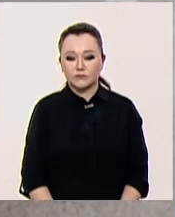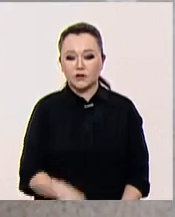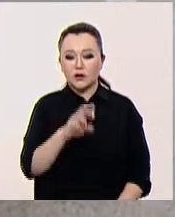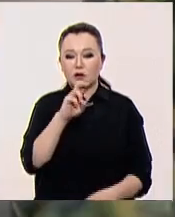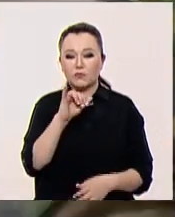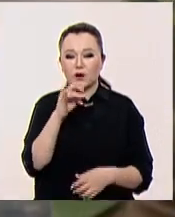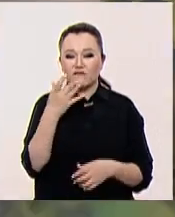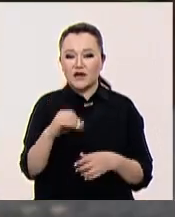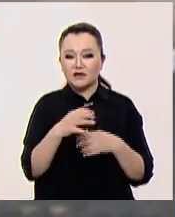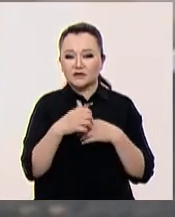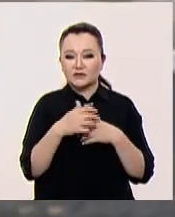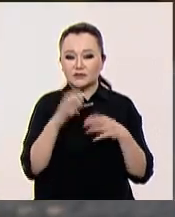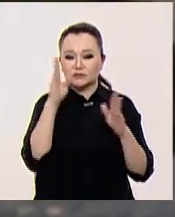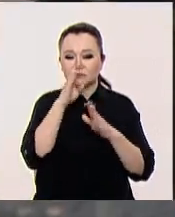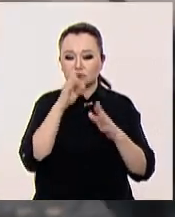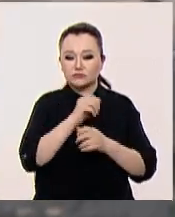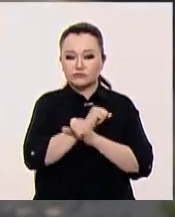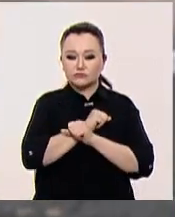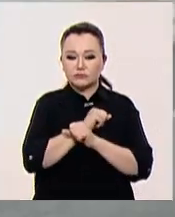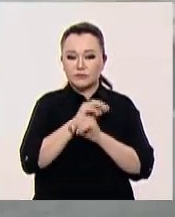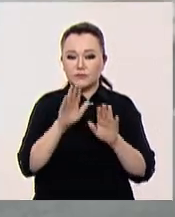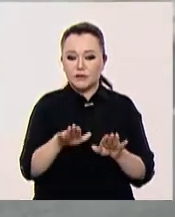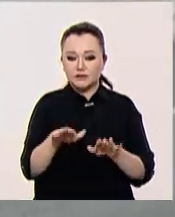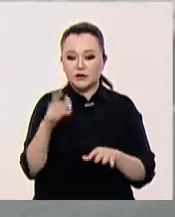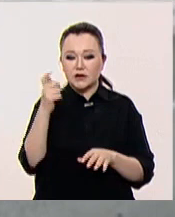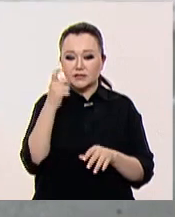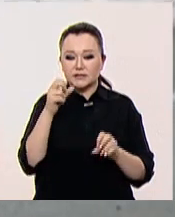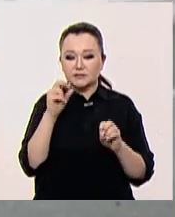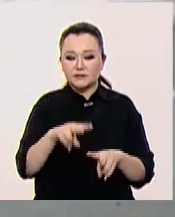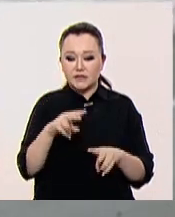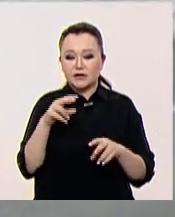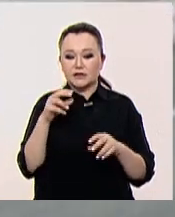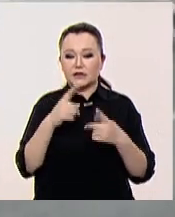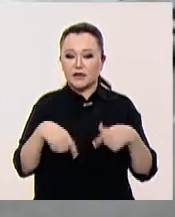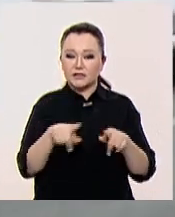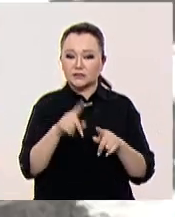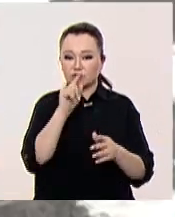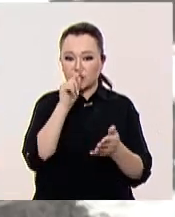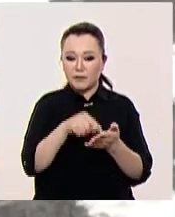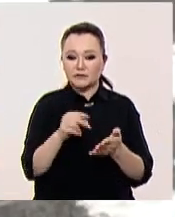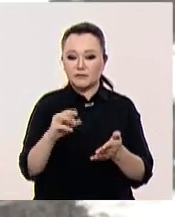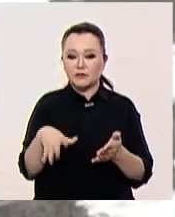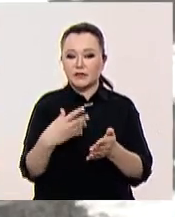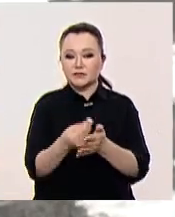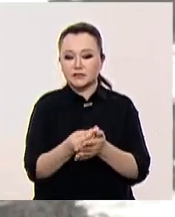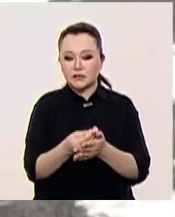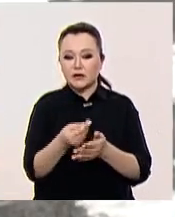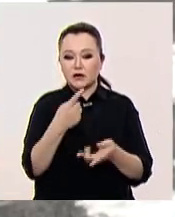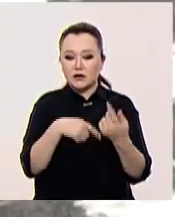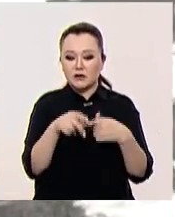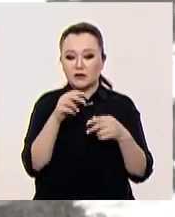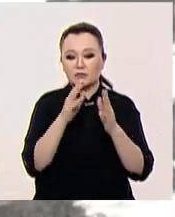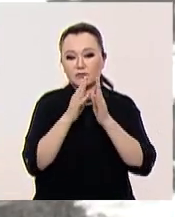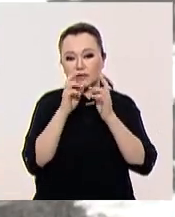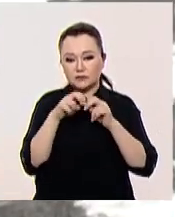Бурабай улуттук табигый саябак аумагындагы демалыс орундарынын ээлери арнай коргалатын аумакка кирүү үчүн төлөнөтүн акыны кайтадан карауды